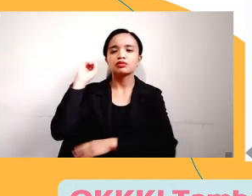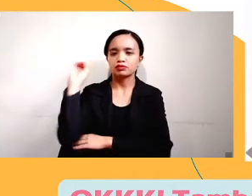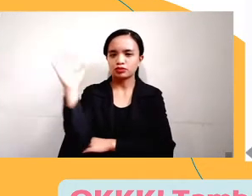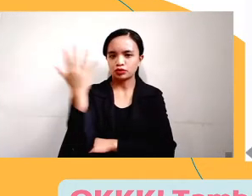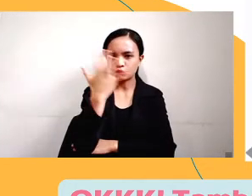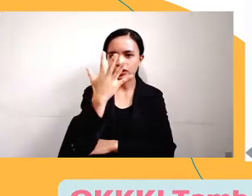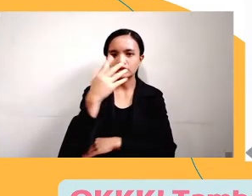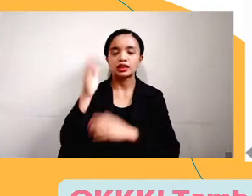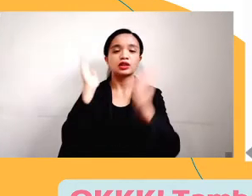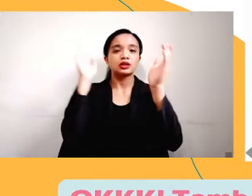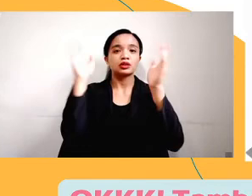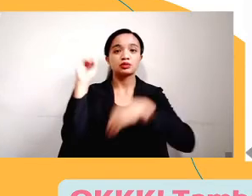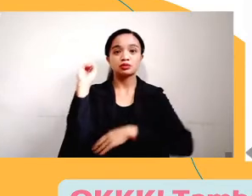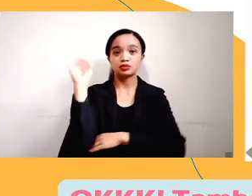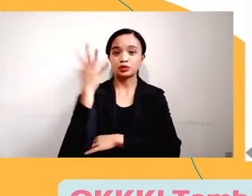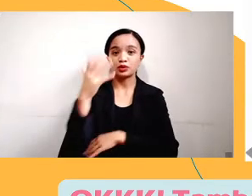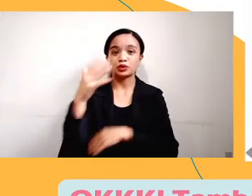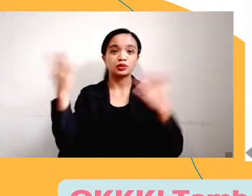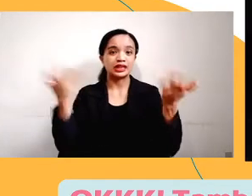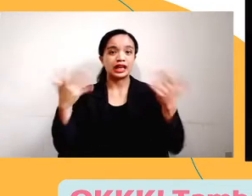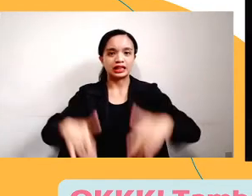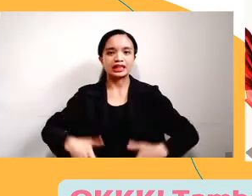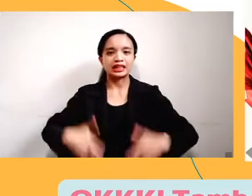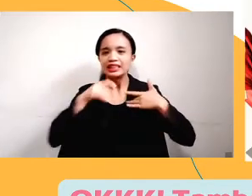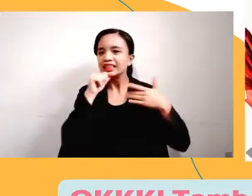yung bahay niya at hindi nasa kulungan. So importanteng